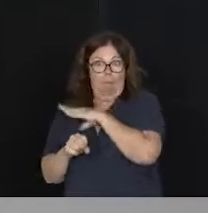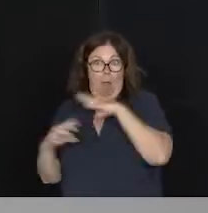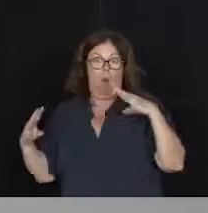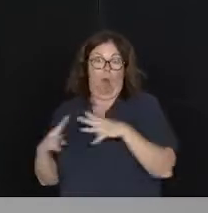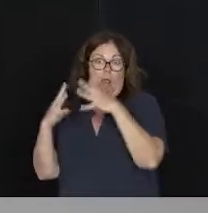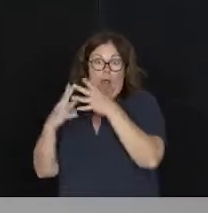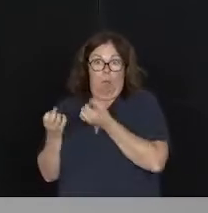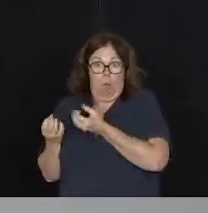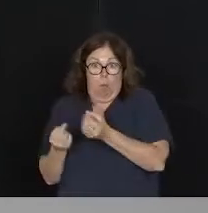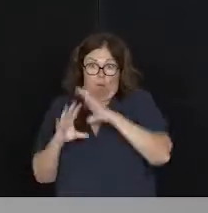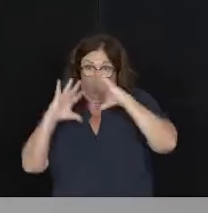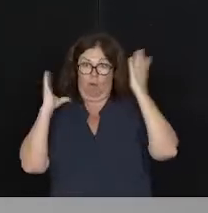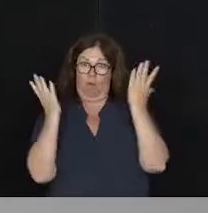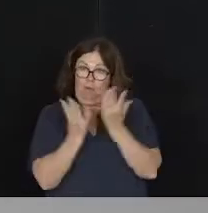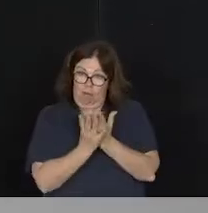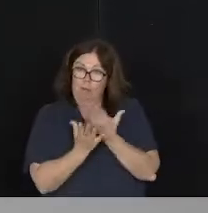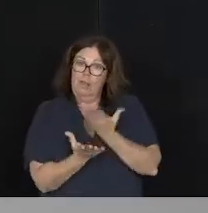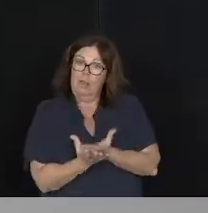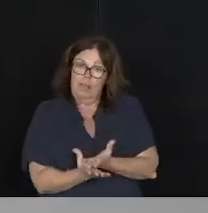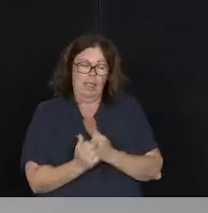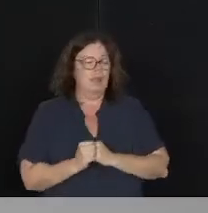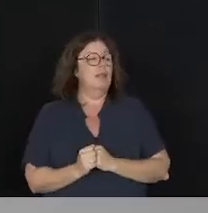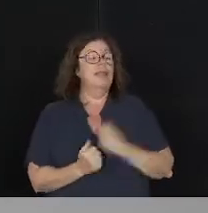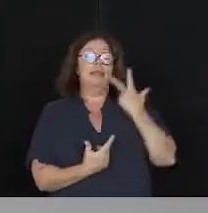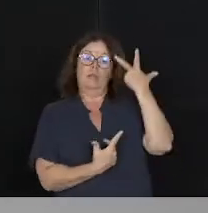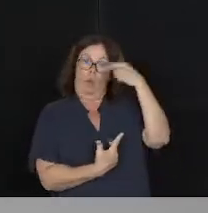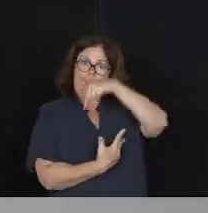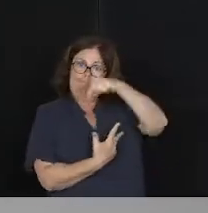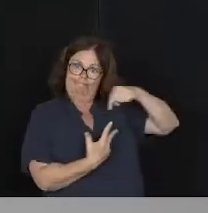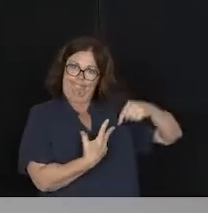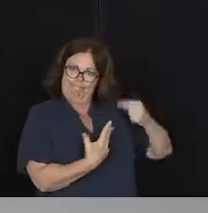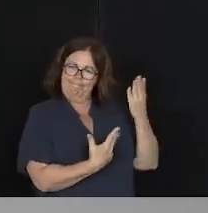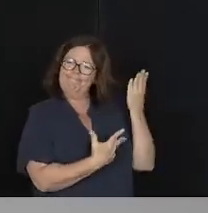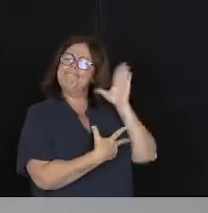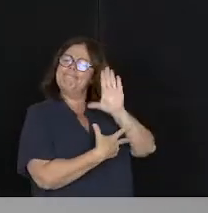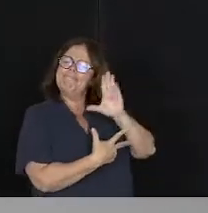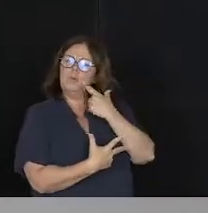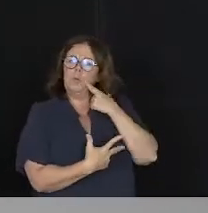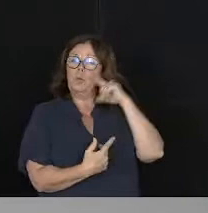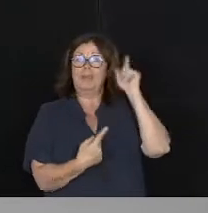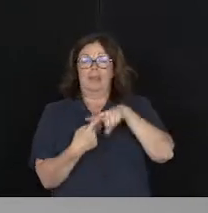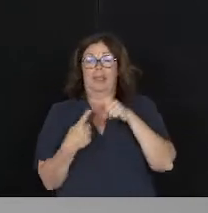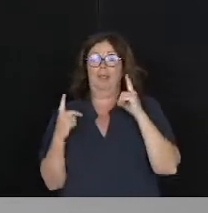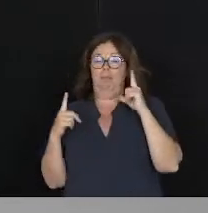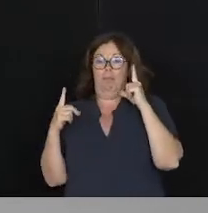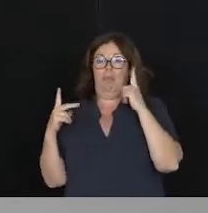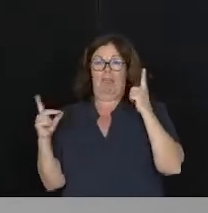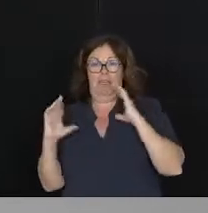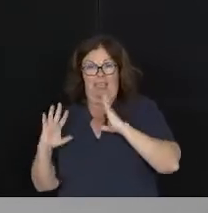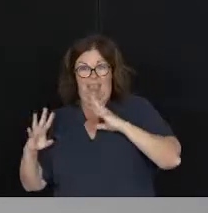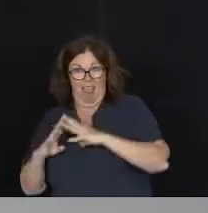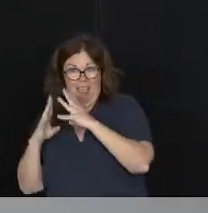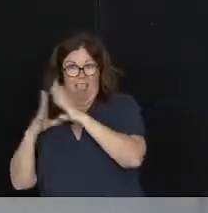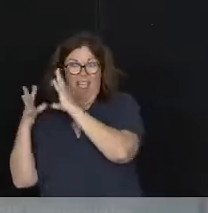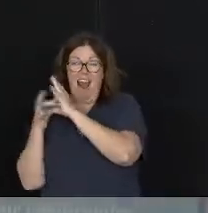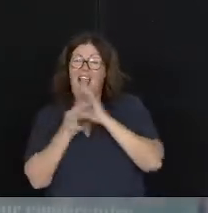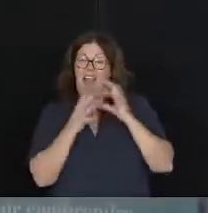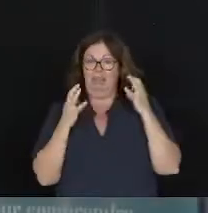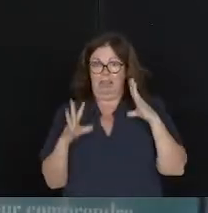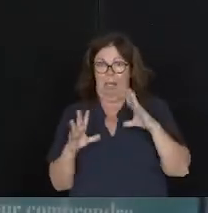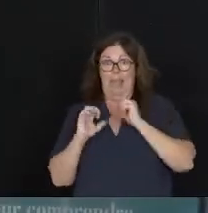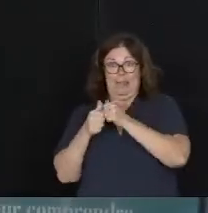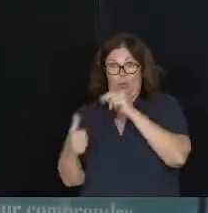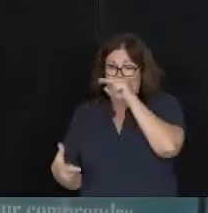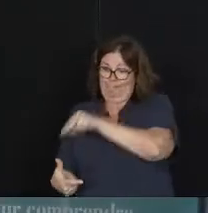interventions que nous allons écouter à présent vont interroger cette question de la guerre comme opérateur du temps à trois échelles différentes.